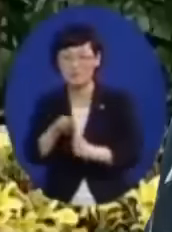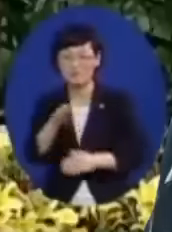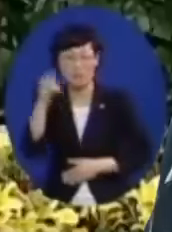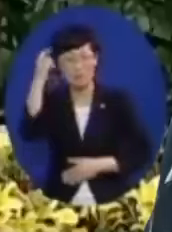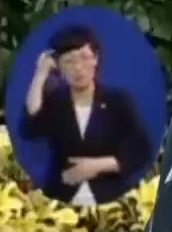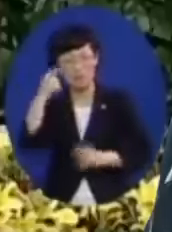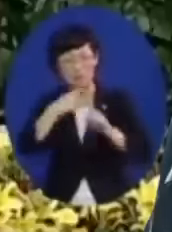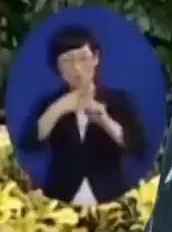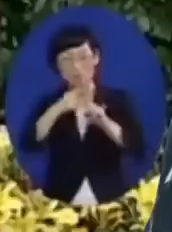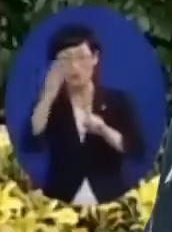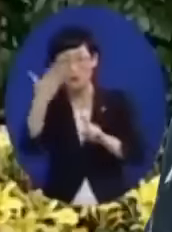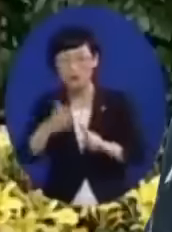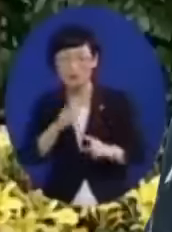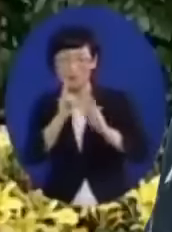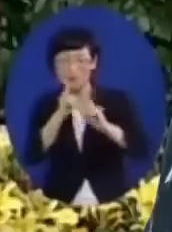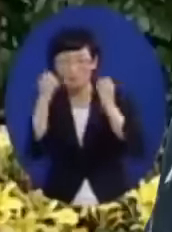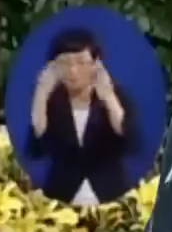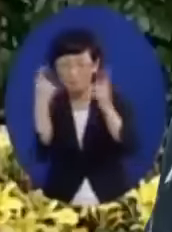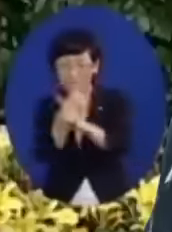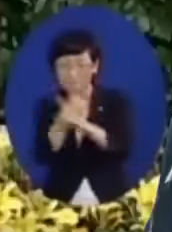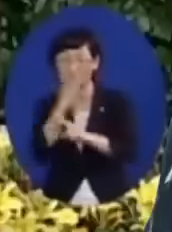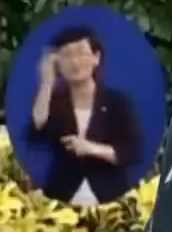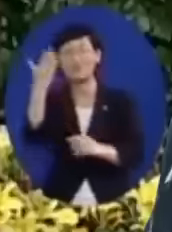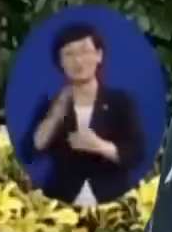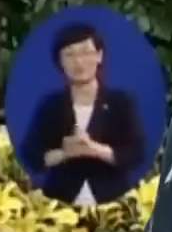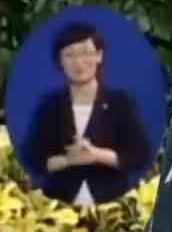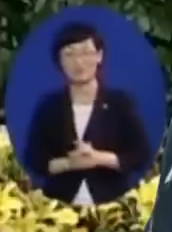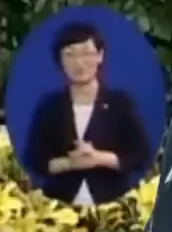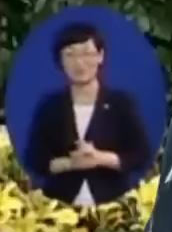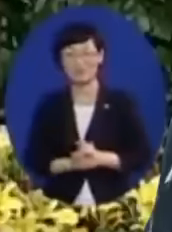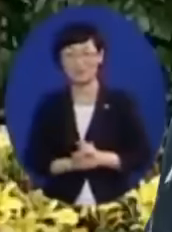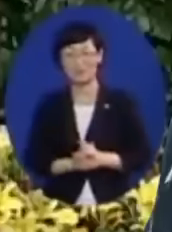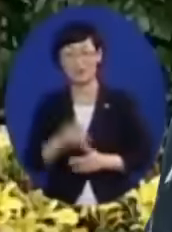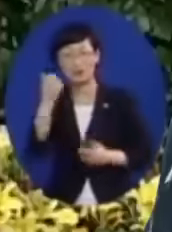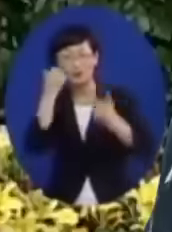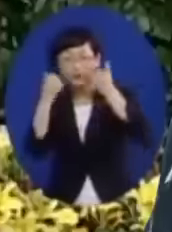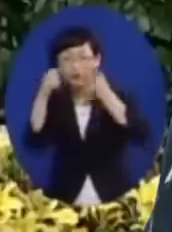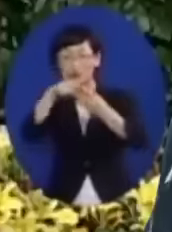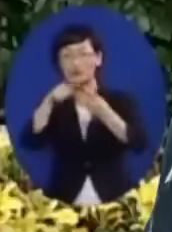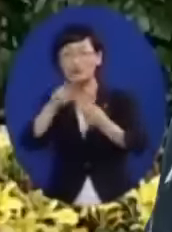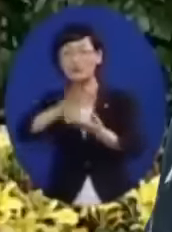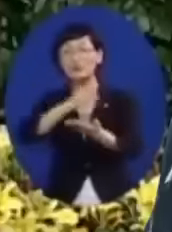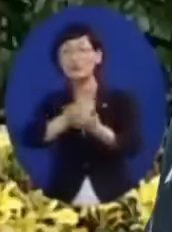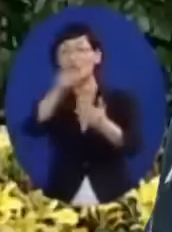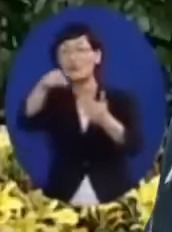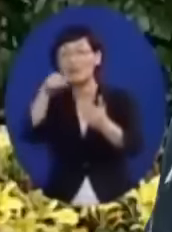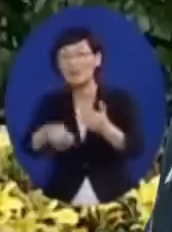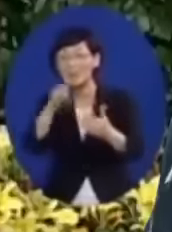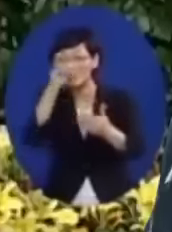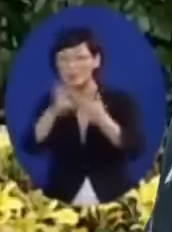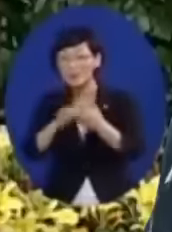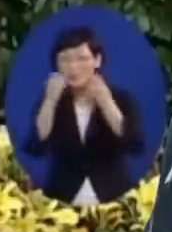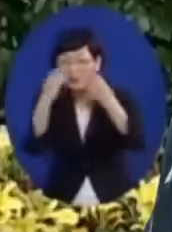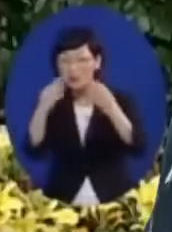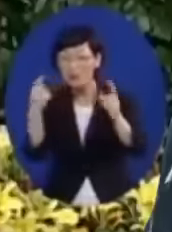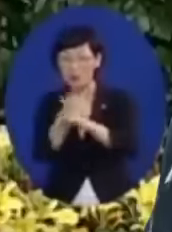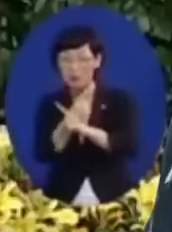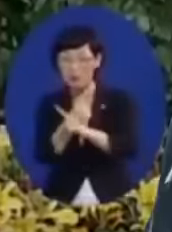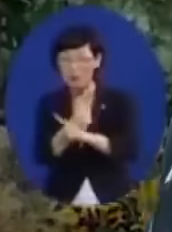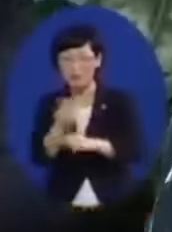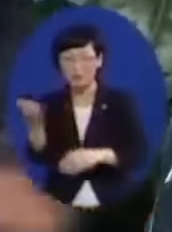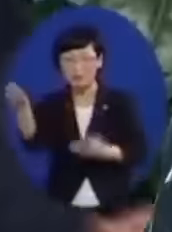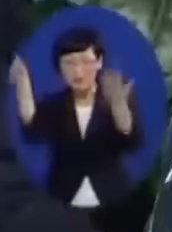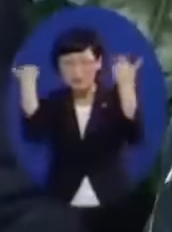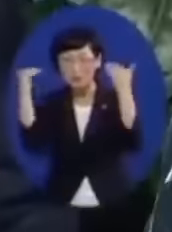되고 말이 새로워지는 것입니다. 누구든지 그리스도 안에 있으면 새로운 피조물이라. 이전 것은 지나갔으니